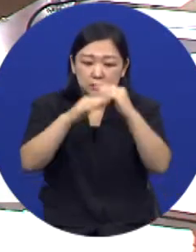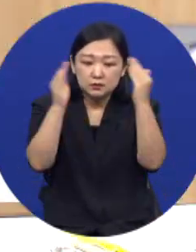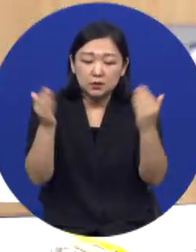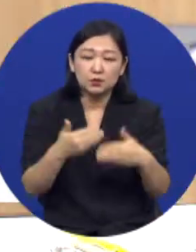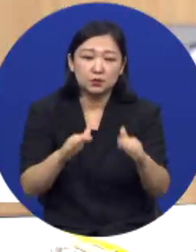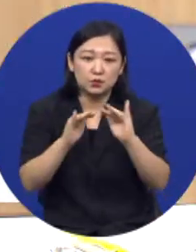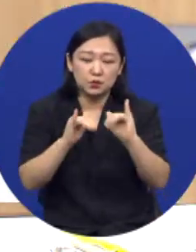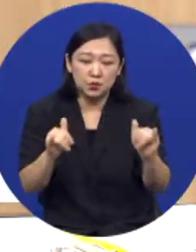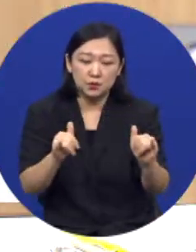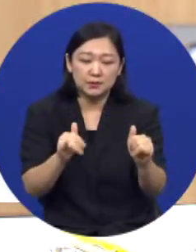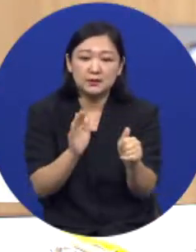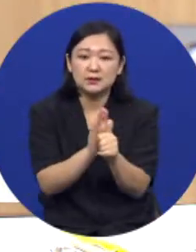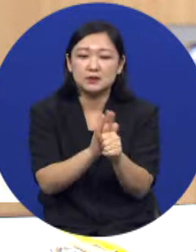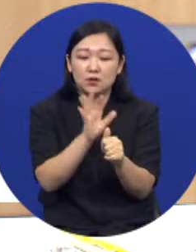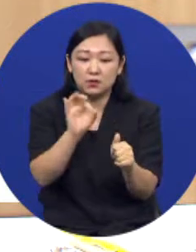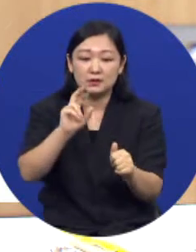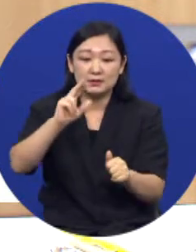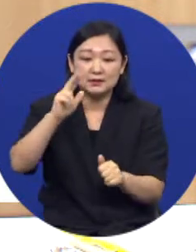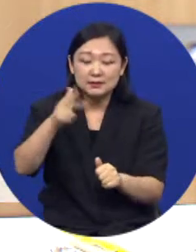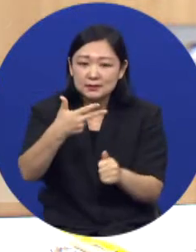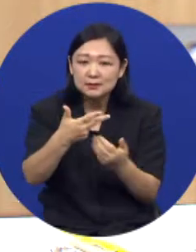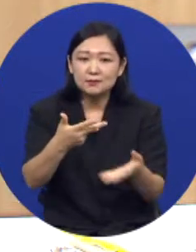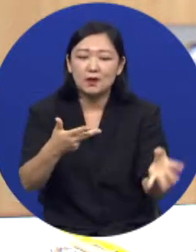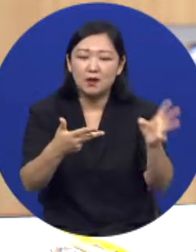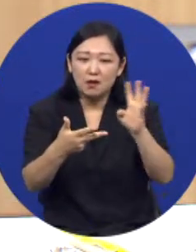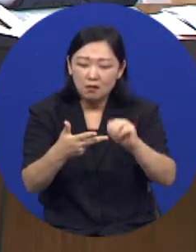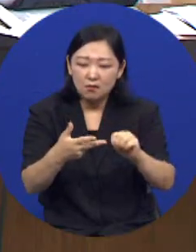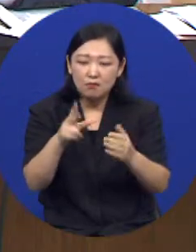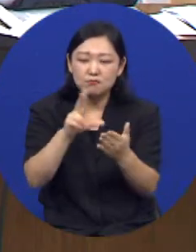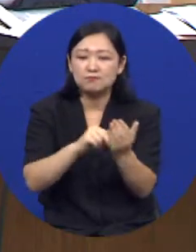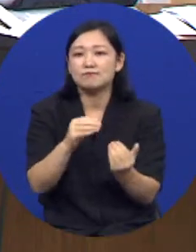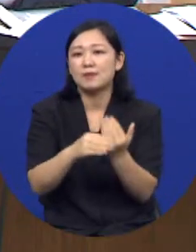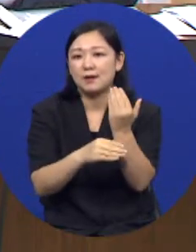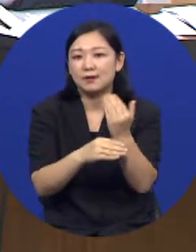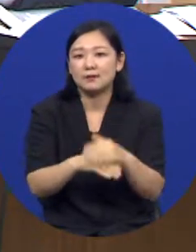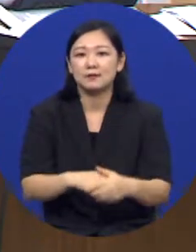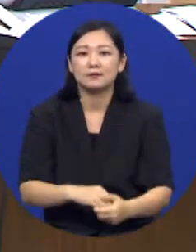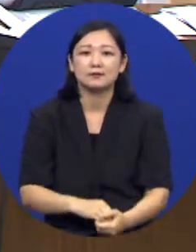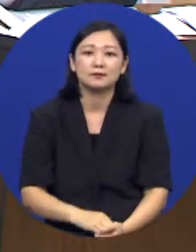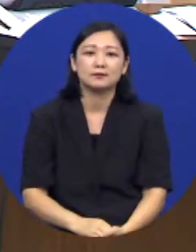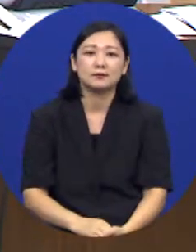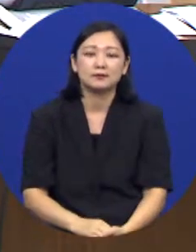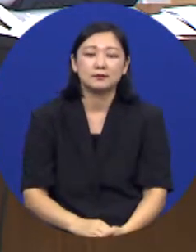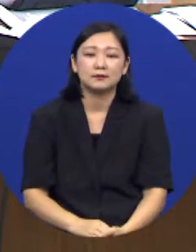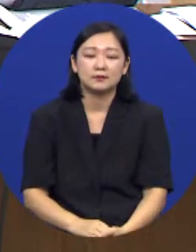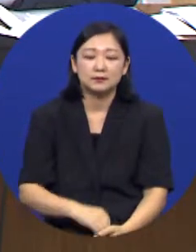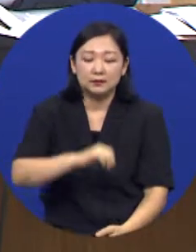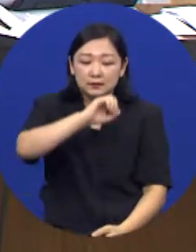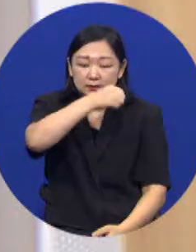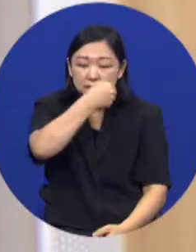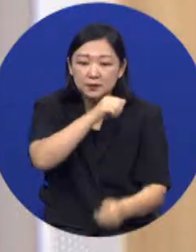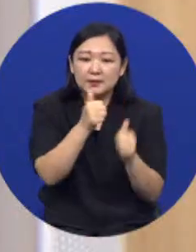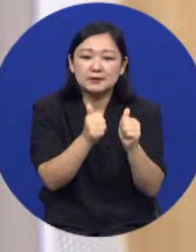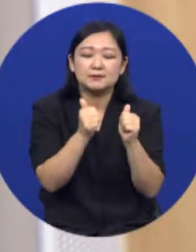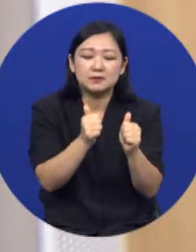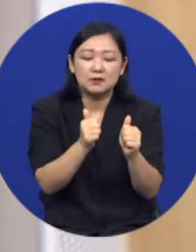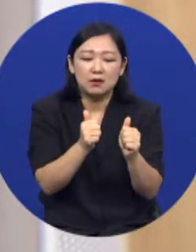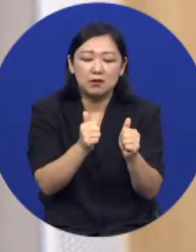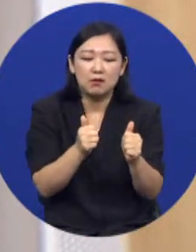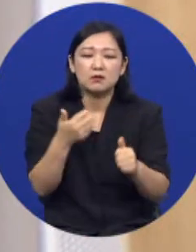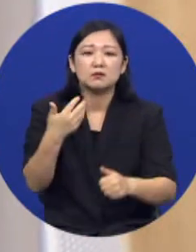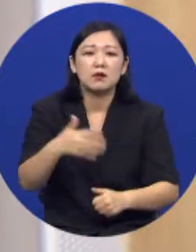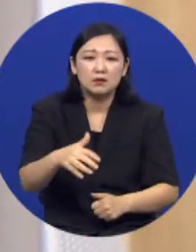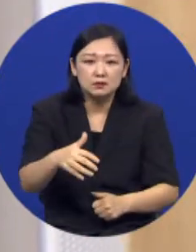전도민 재난지원금 700억 원이 엉뚱한 곳에서 문제가 됐습니다. 예결특위 심사를 거치지도